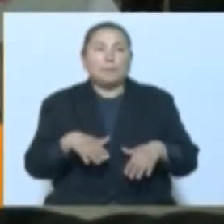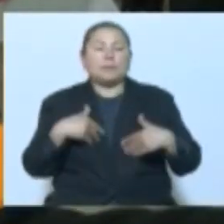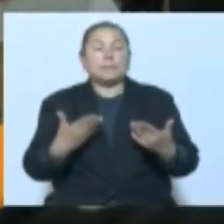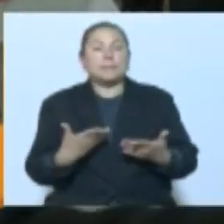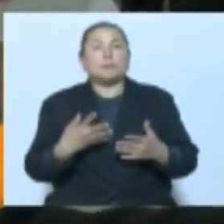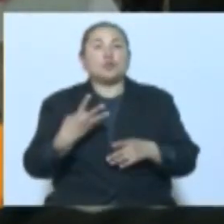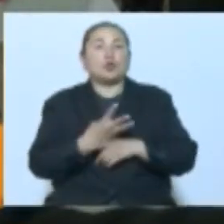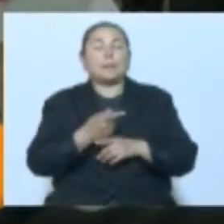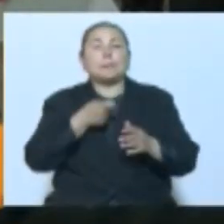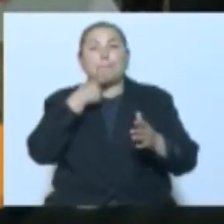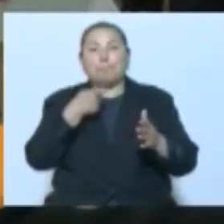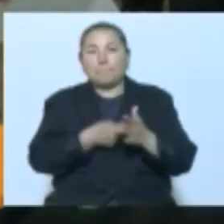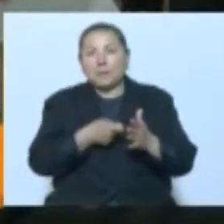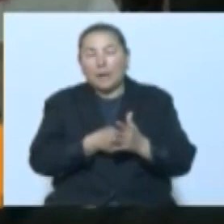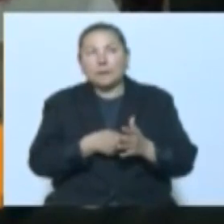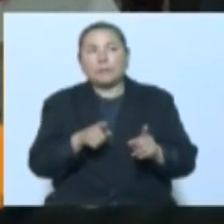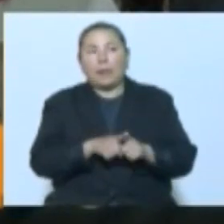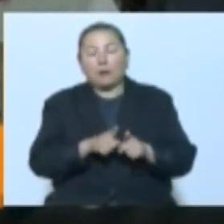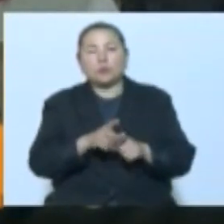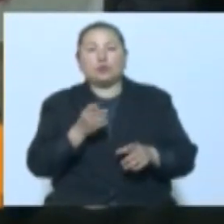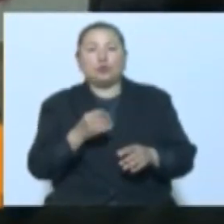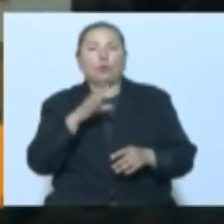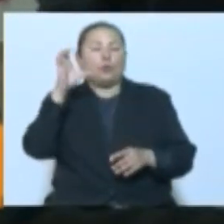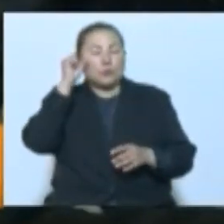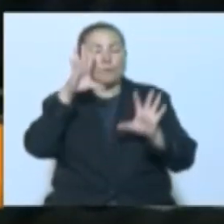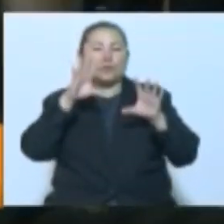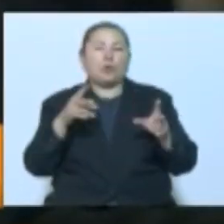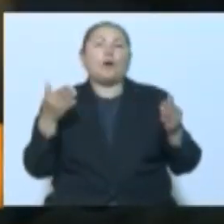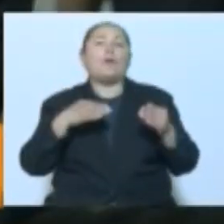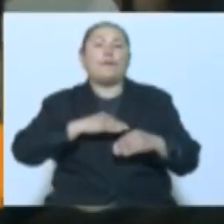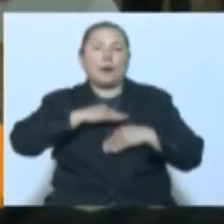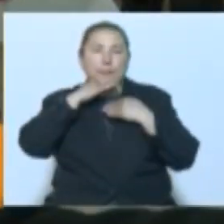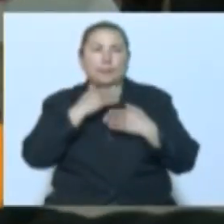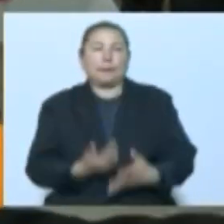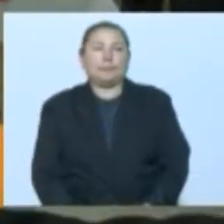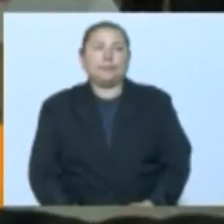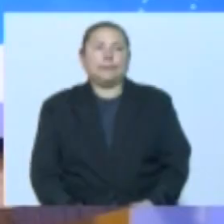Предоставляется четырехразовое питание. По словам кульсаринцев, им всего хватает.